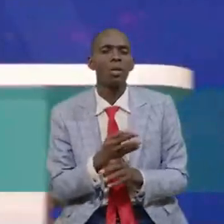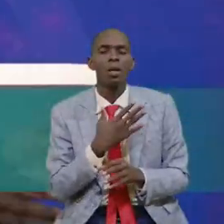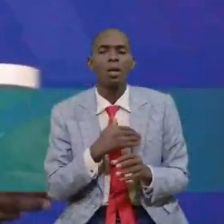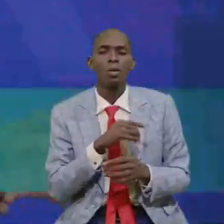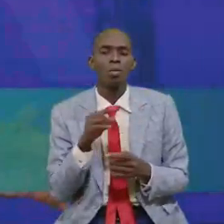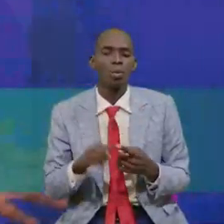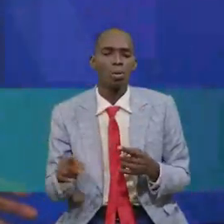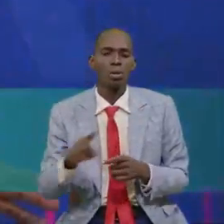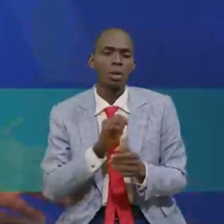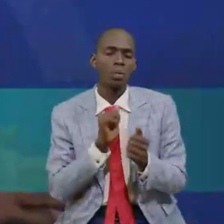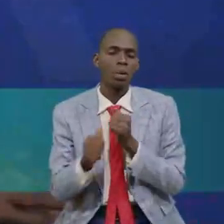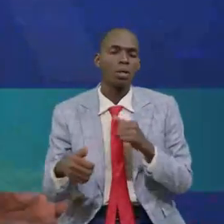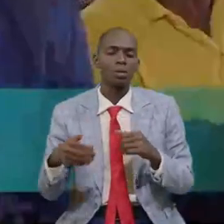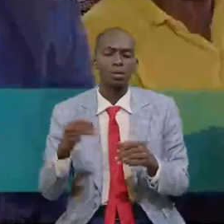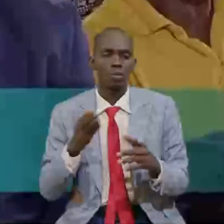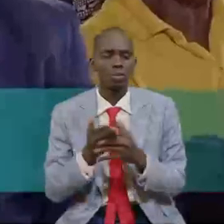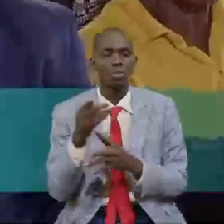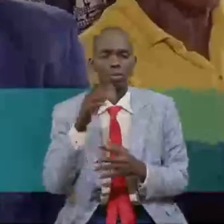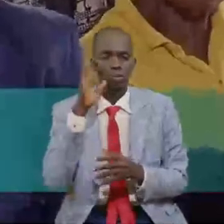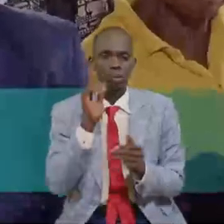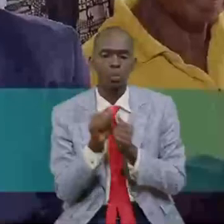ont traversé comme tu vas traverser.